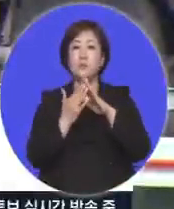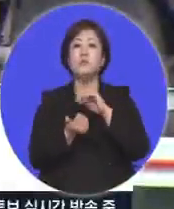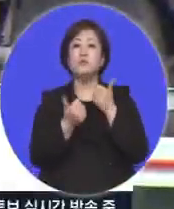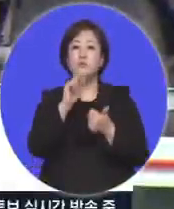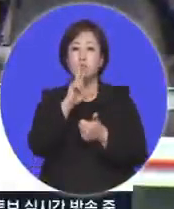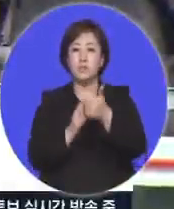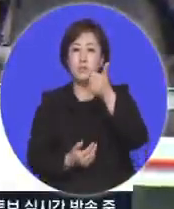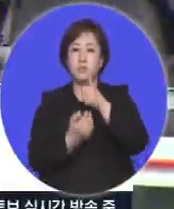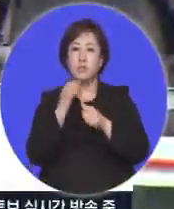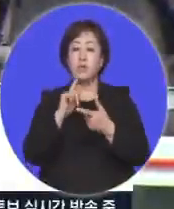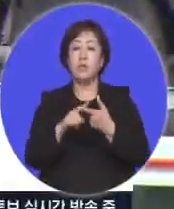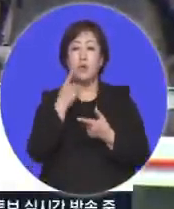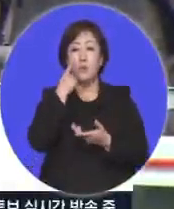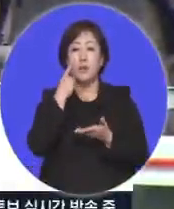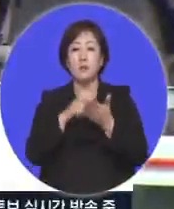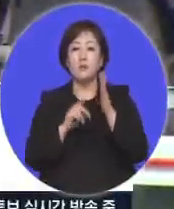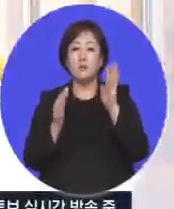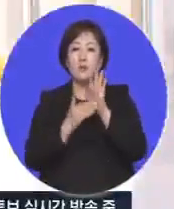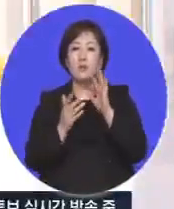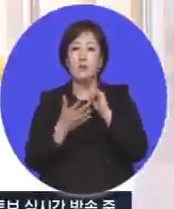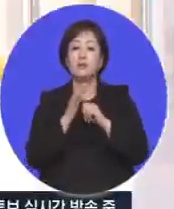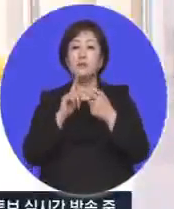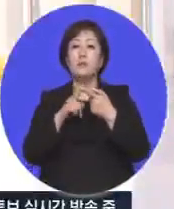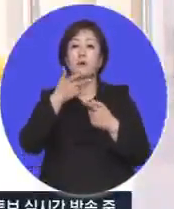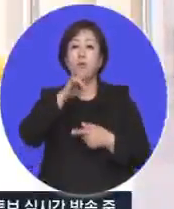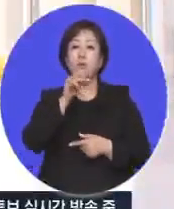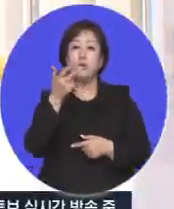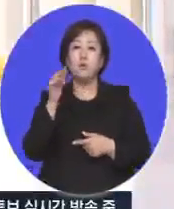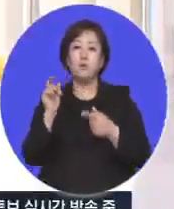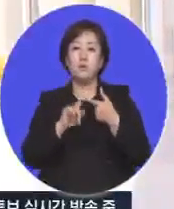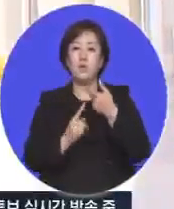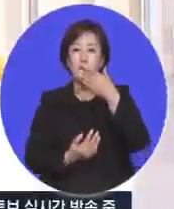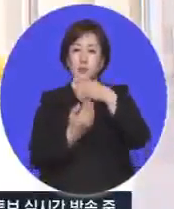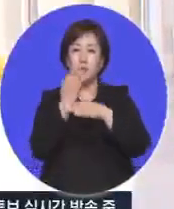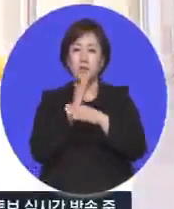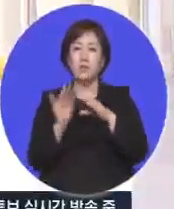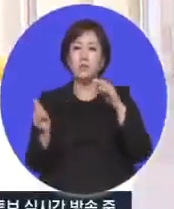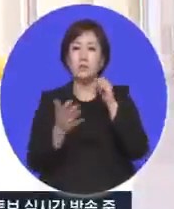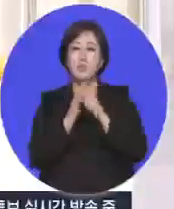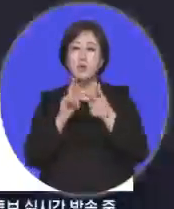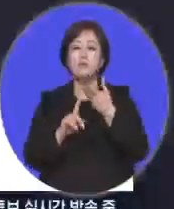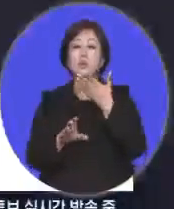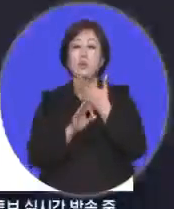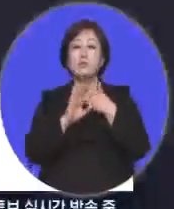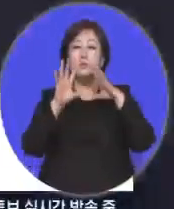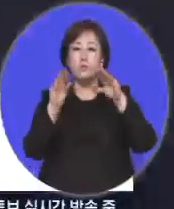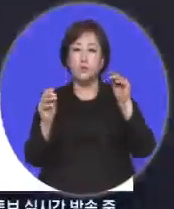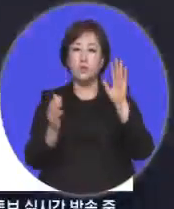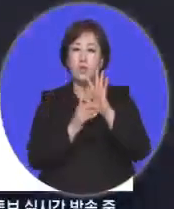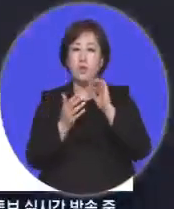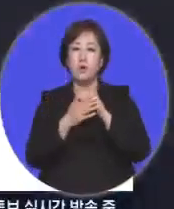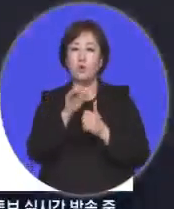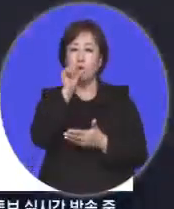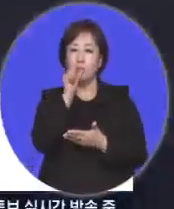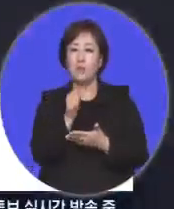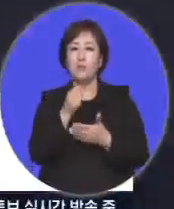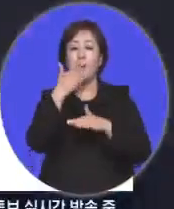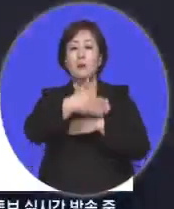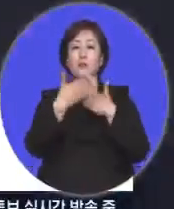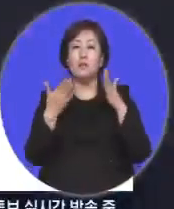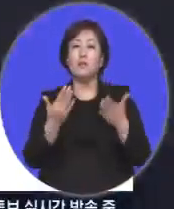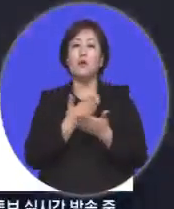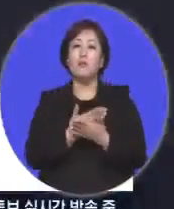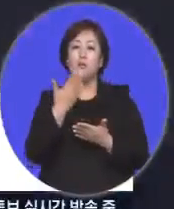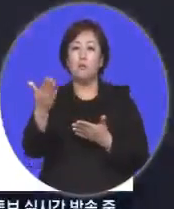발견된 직원이 코로나19 양성 판정을 받으면서 공장을 임시 폐쇄하고 포터 적재함 철판 부품 공급이